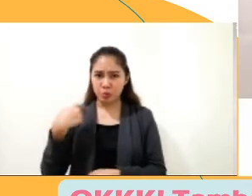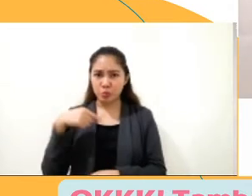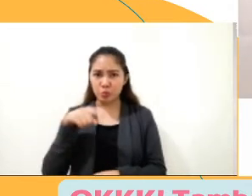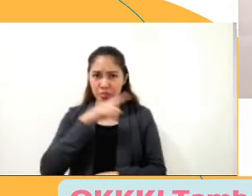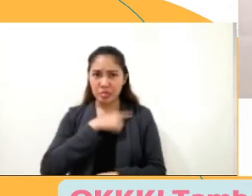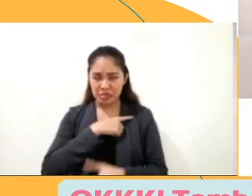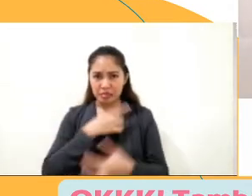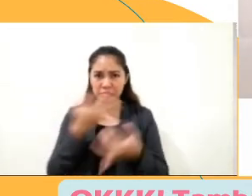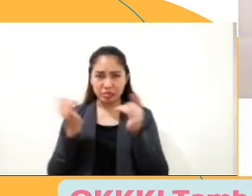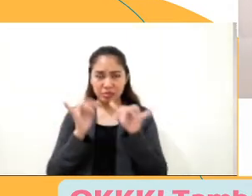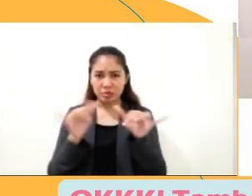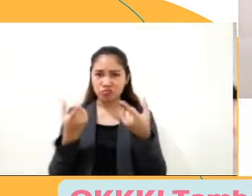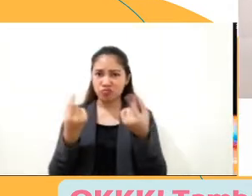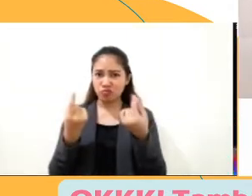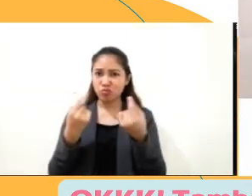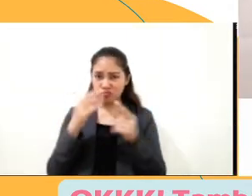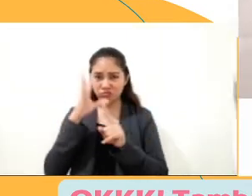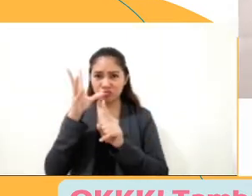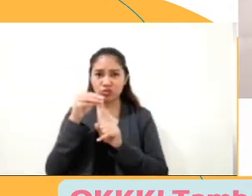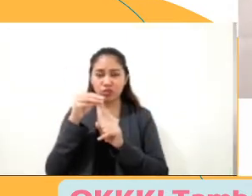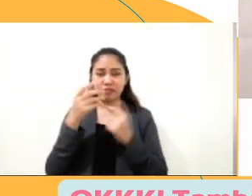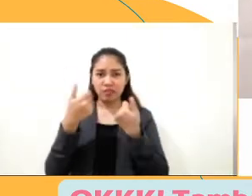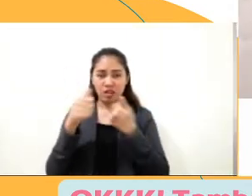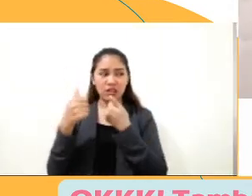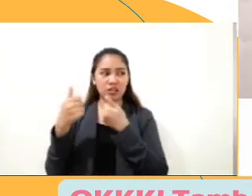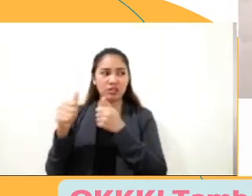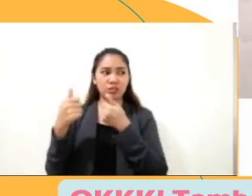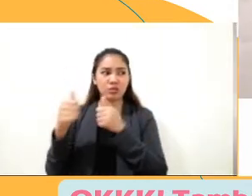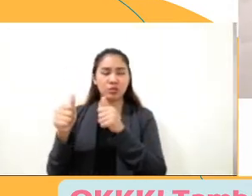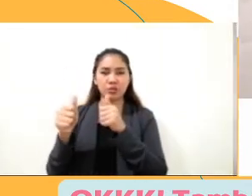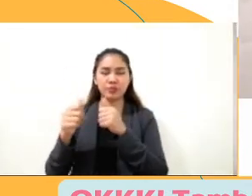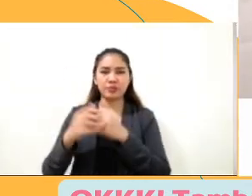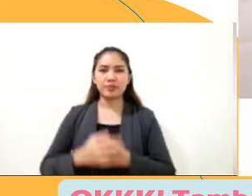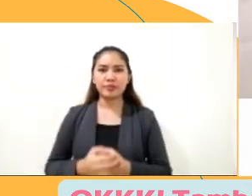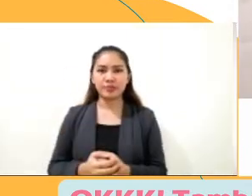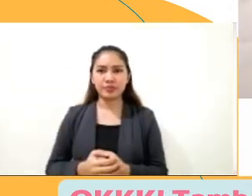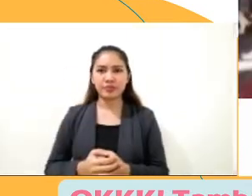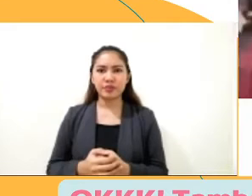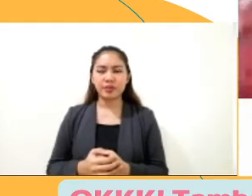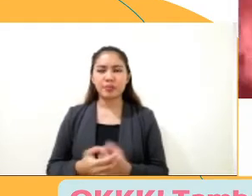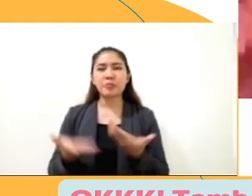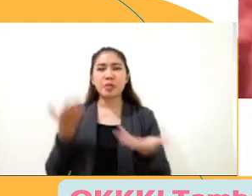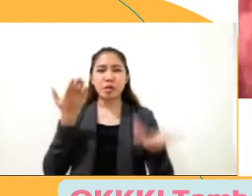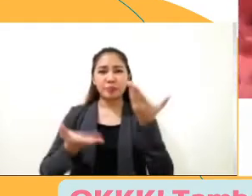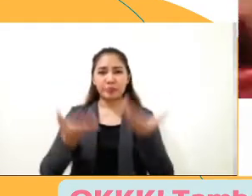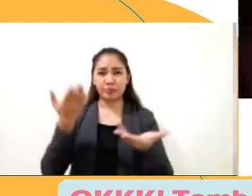mga kultura natin? Nakatatakot na baka tuluyan na itong mawala.